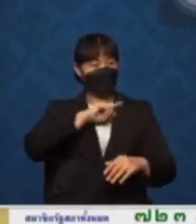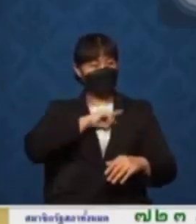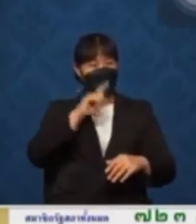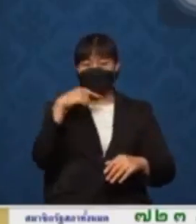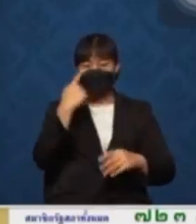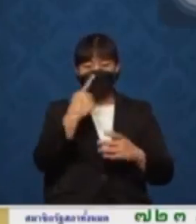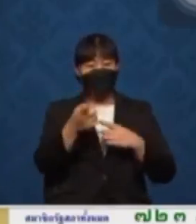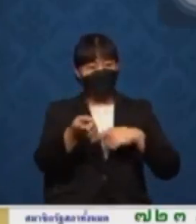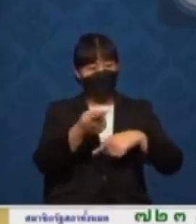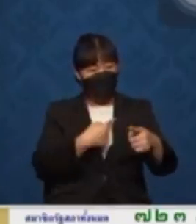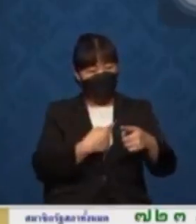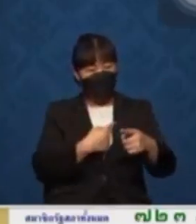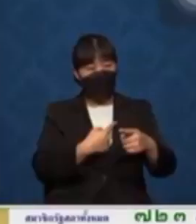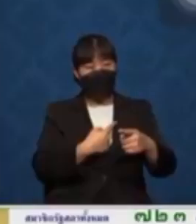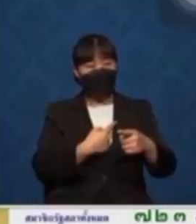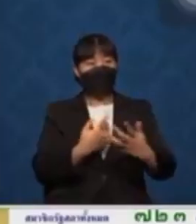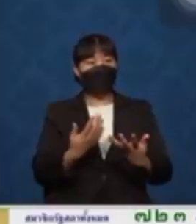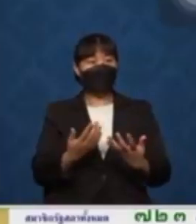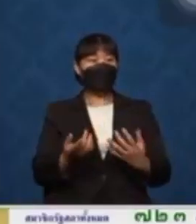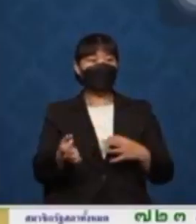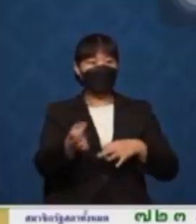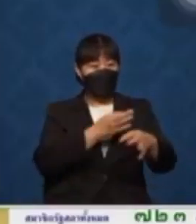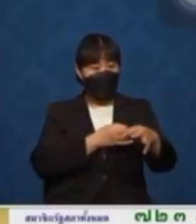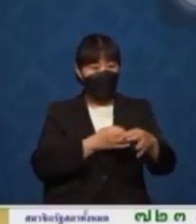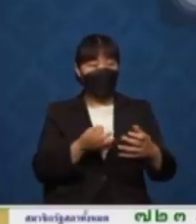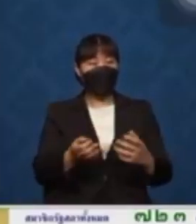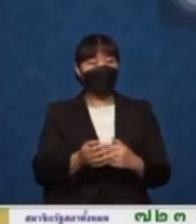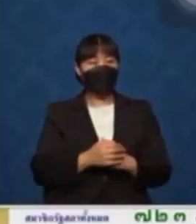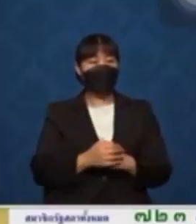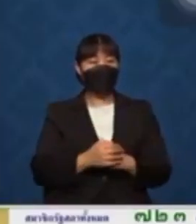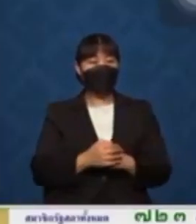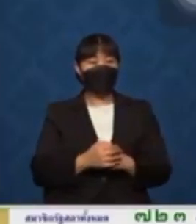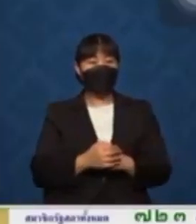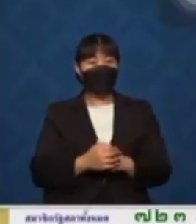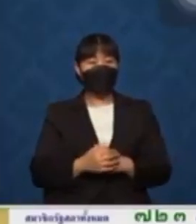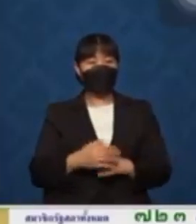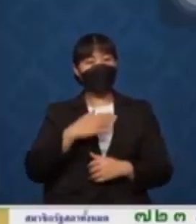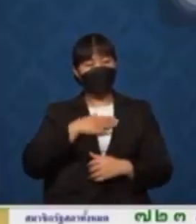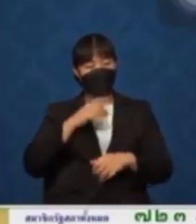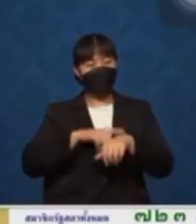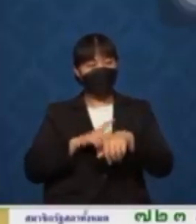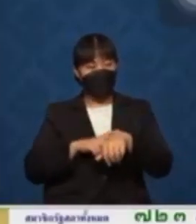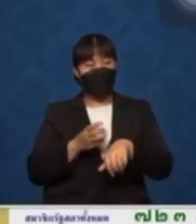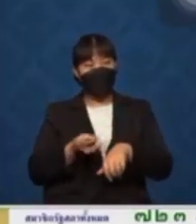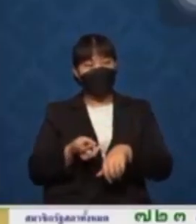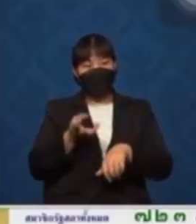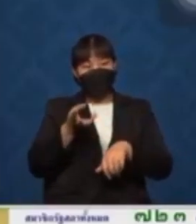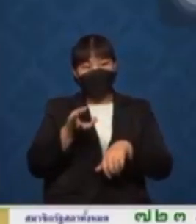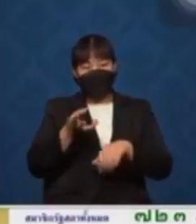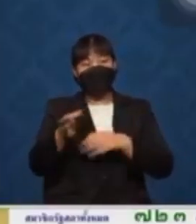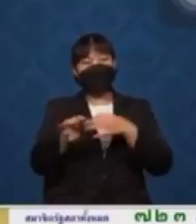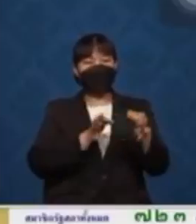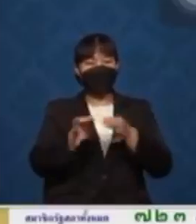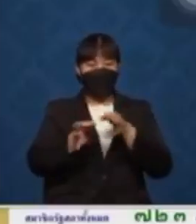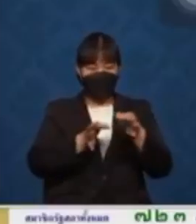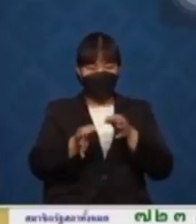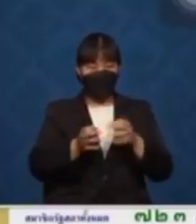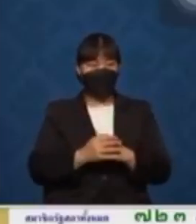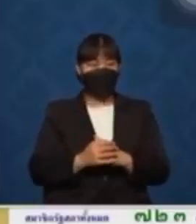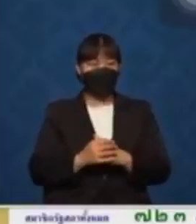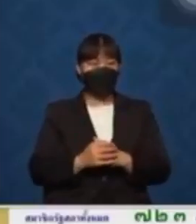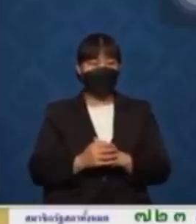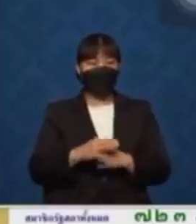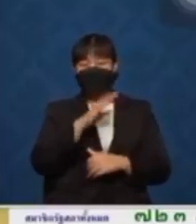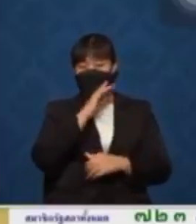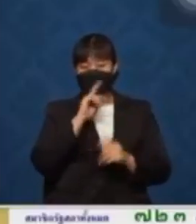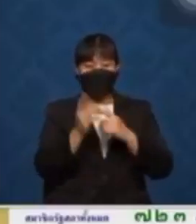จะมาเป็นคนทำผมก็เลยอยากจะขอใช้เวลาอีกสักนิดนึงในการพยายามจะคลี่คลายหรือทำให้ท่านสบายใจกับข้อกังวลเหล่านั้นเพราะหากพิ